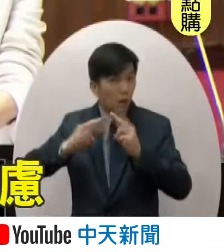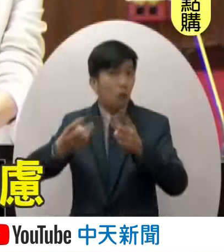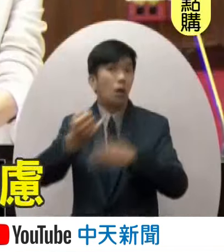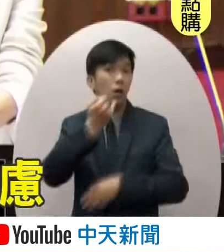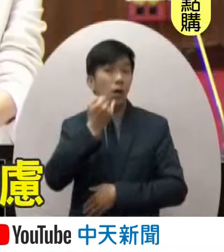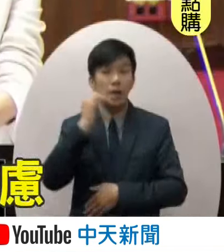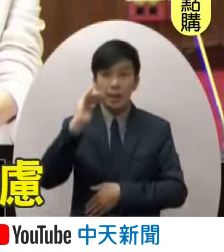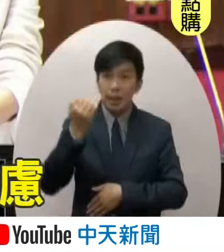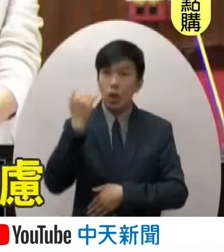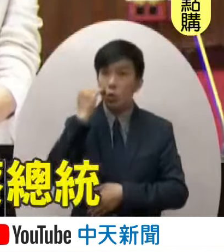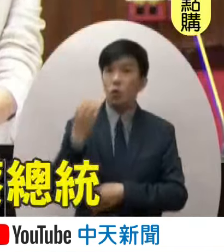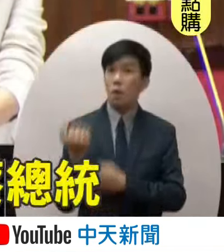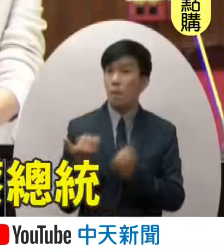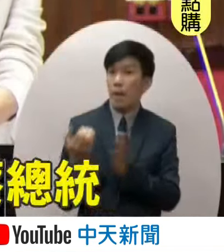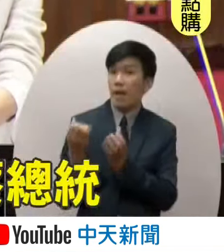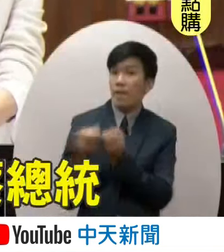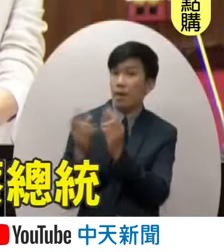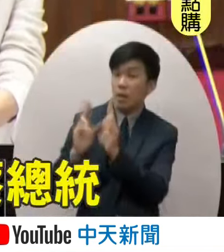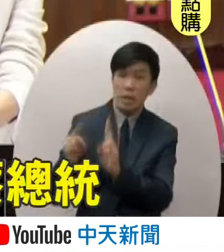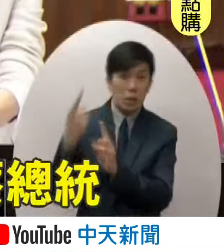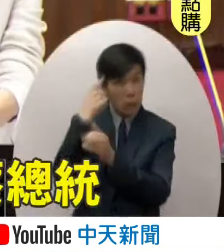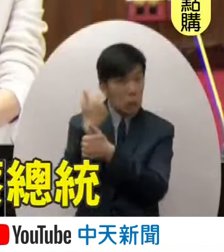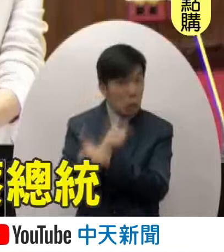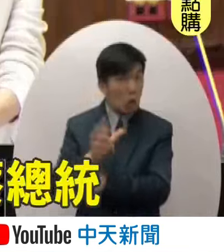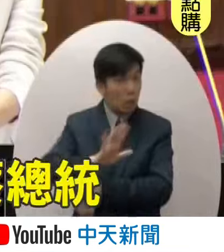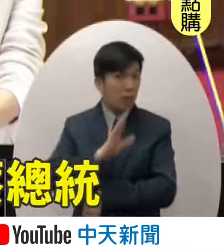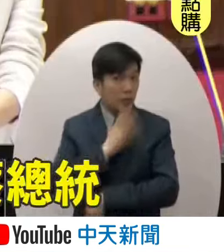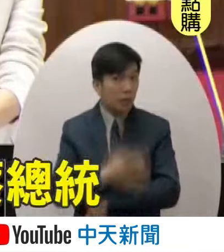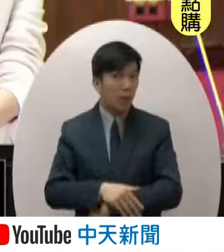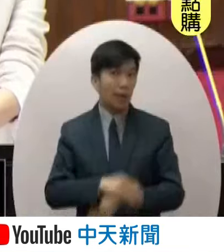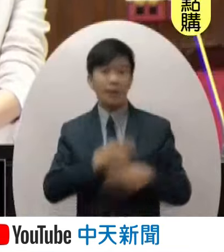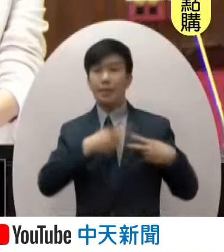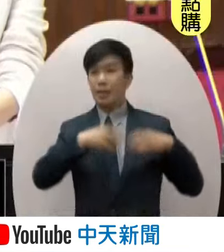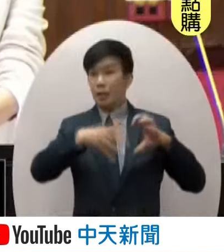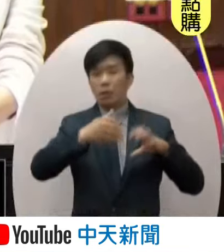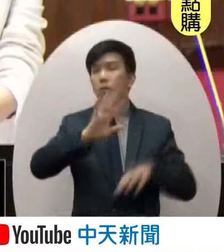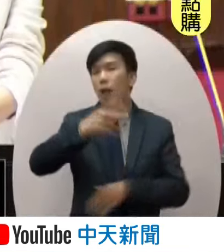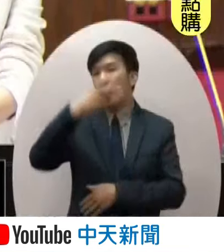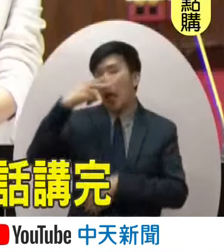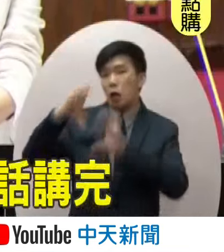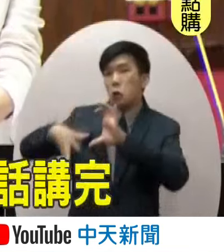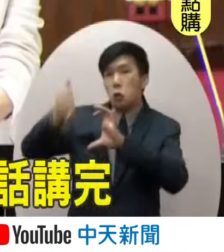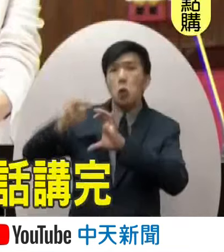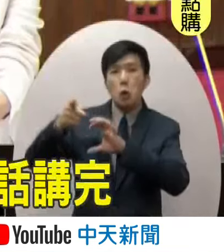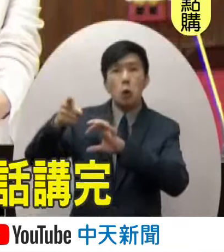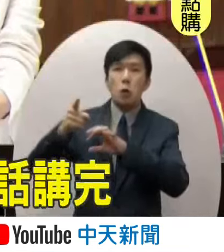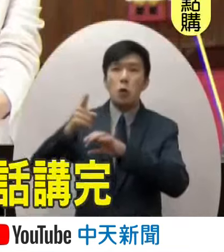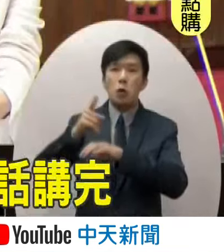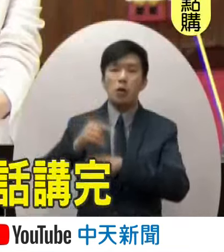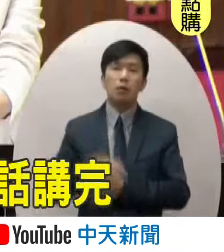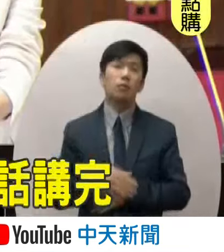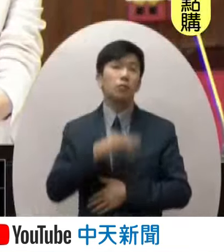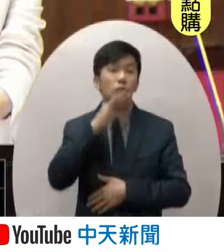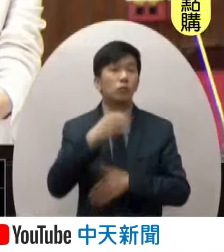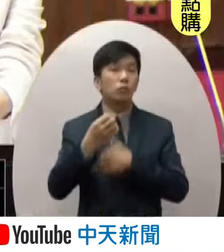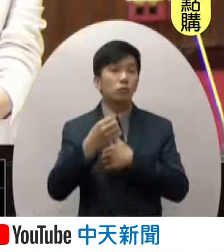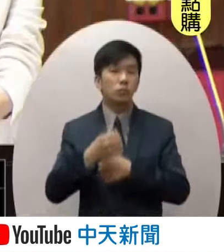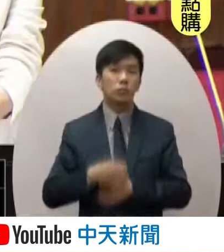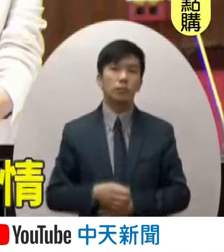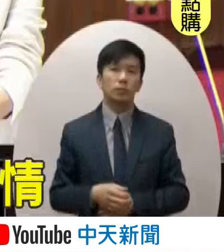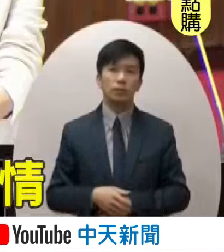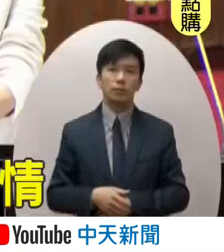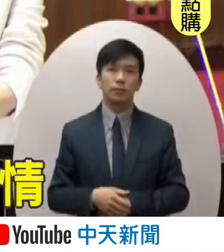连备载都不考虑，部长，你完全打脸了我们蔡总统，不，我们的赖总统。 报告委员， 鲍委员， 对不起，让我把这句话讲完。 经济部是执行单